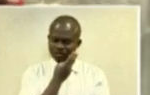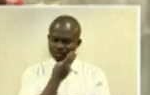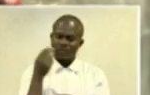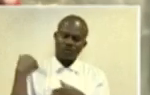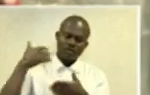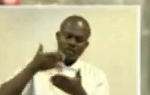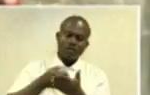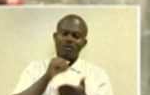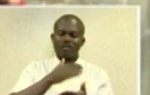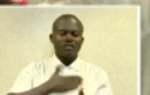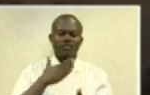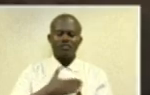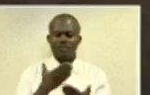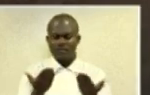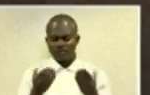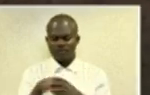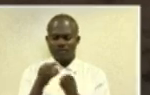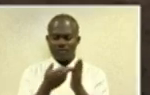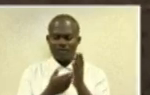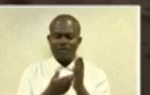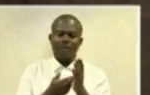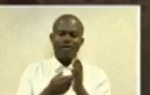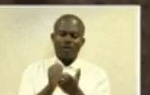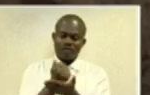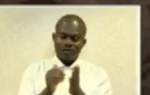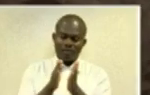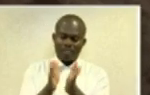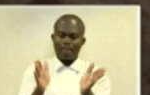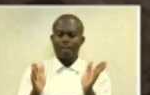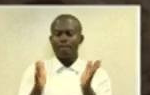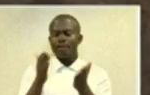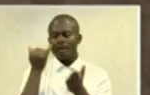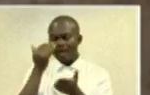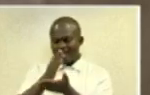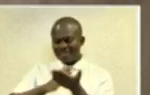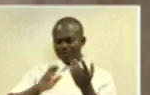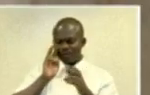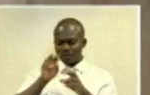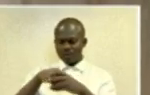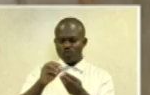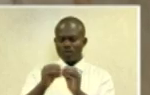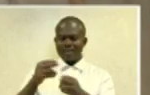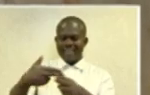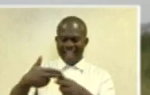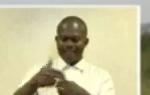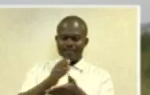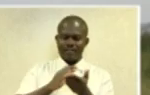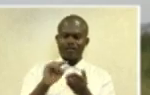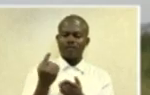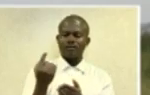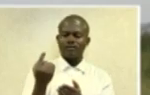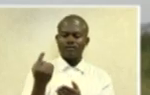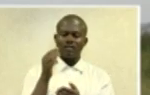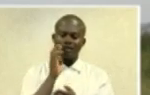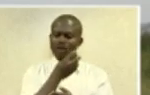kugeza ubu kidashimishije. Muri raporo ya Auditeur General hari aho dusanga ko n'umubare hafi kimwe cya kabiri